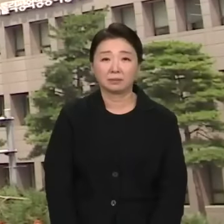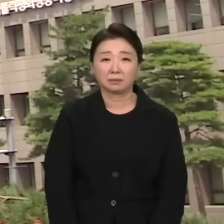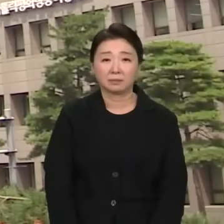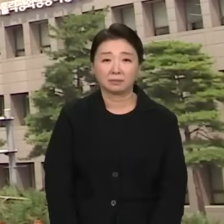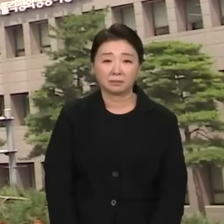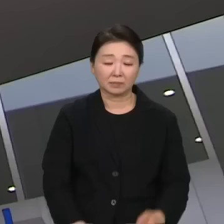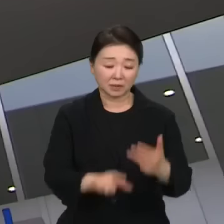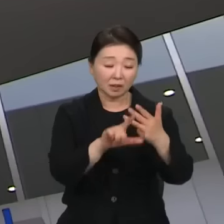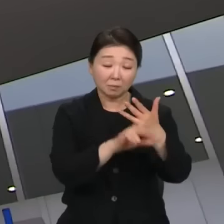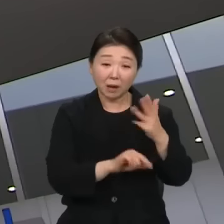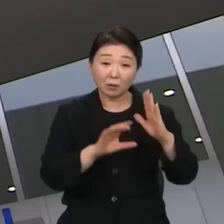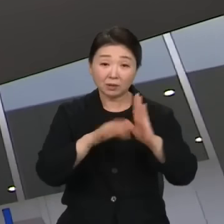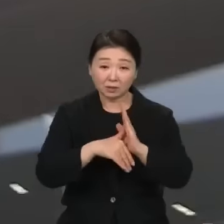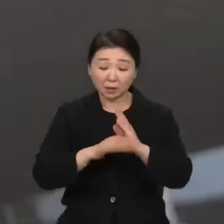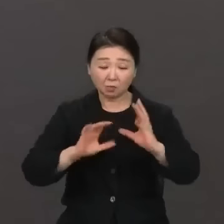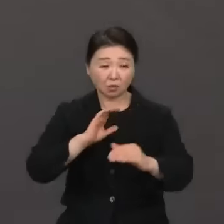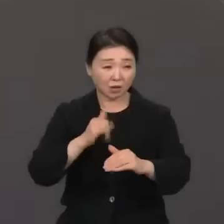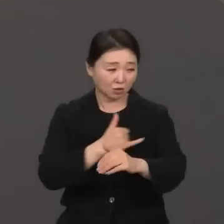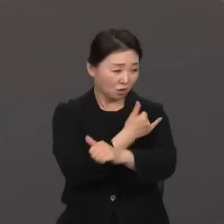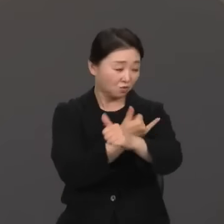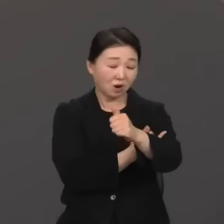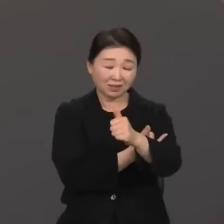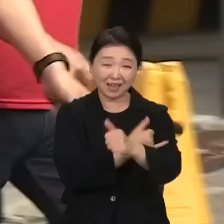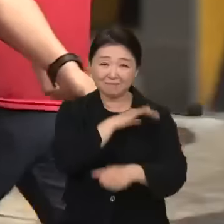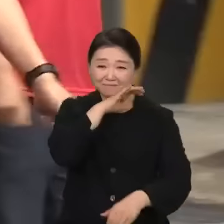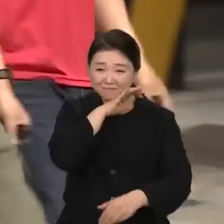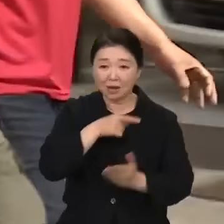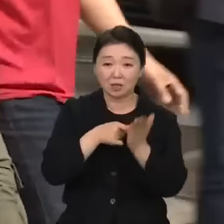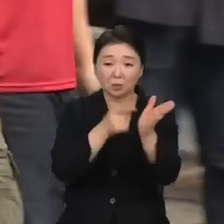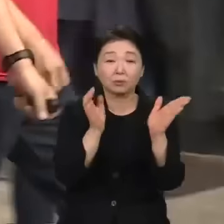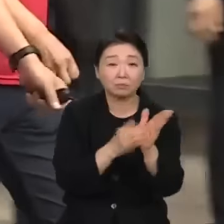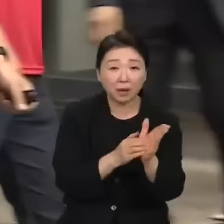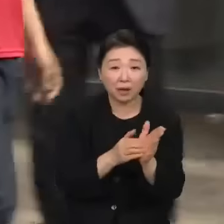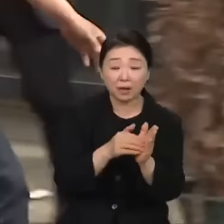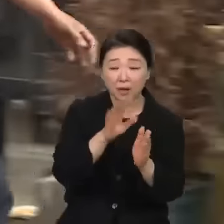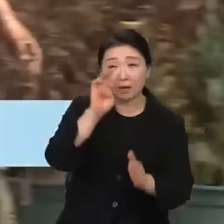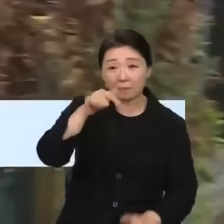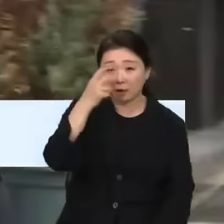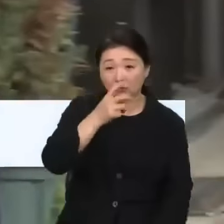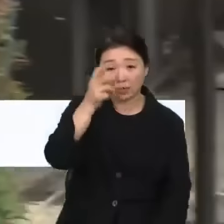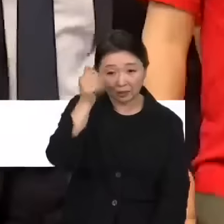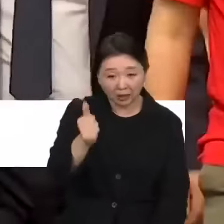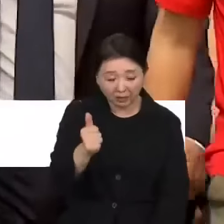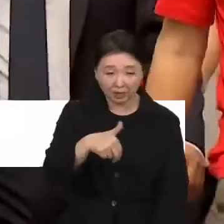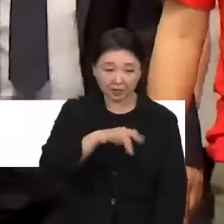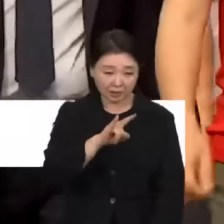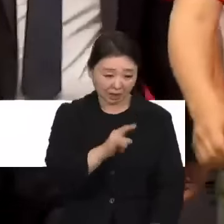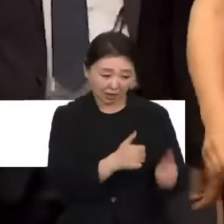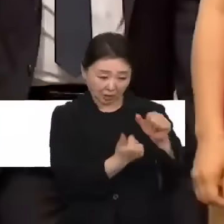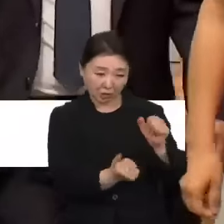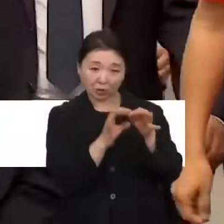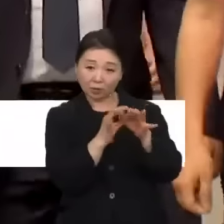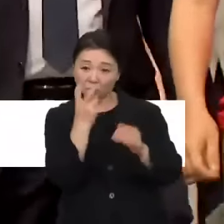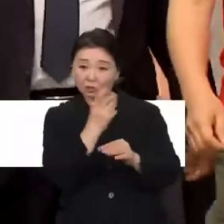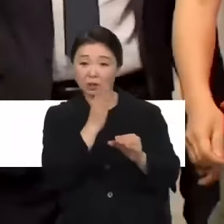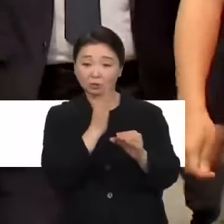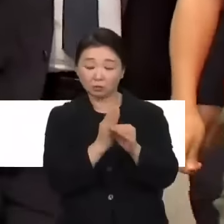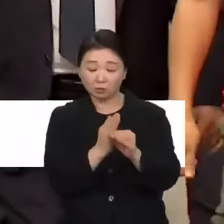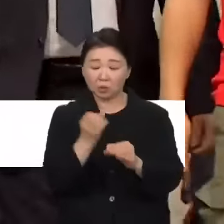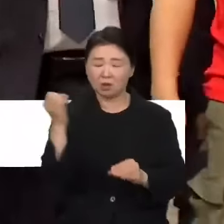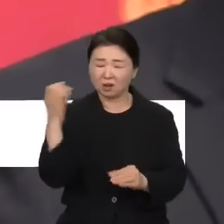지난해 8월 국가인권위원회에 진정이 들어왔습니다. 박정훈 전 해병대 수사단장이 최상병 순직 사건을 수사하다